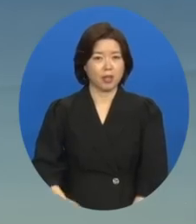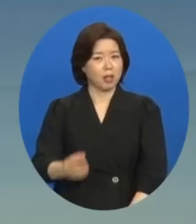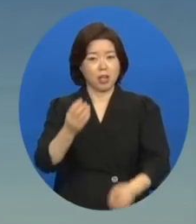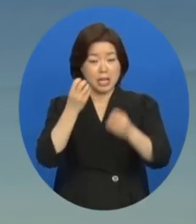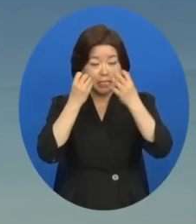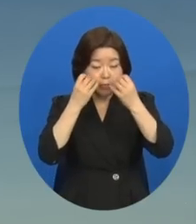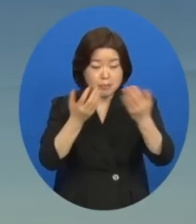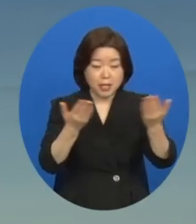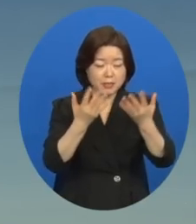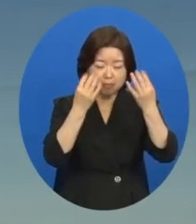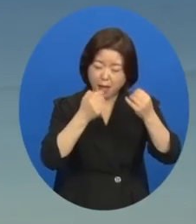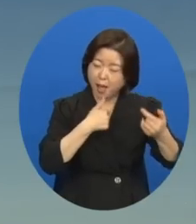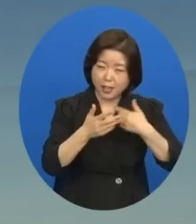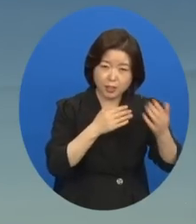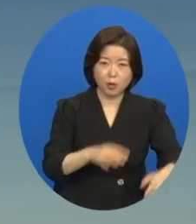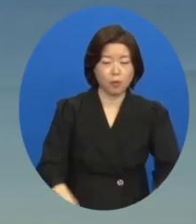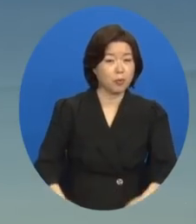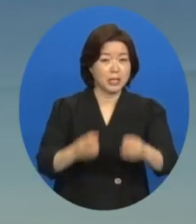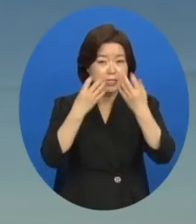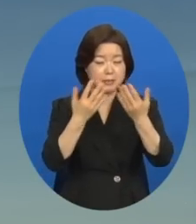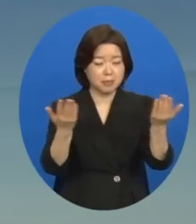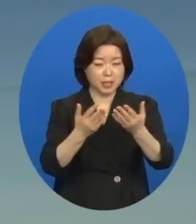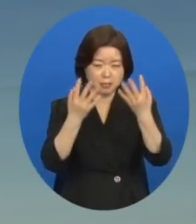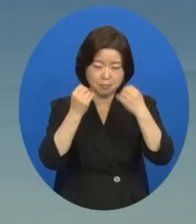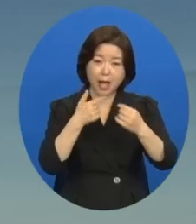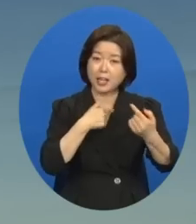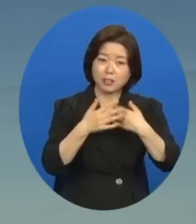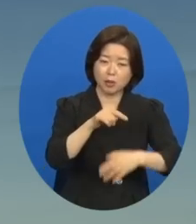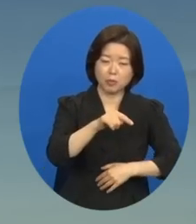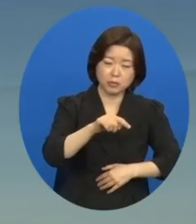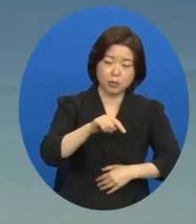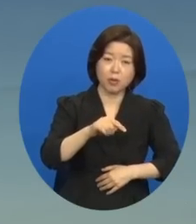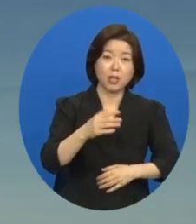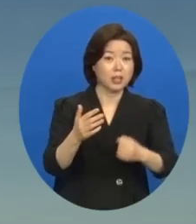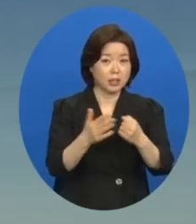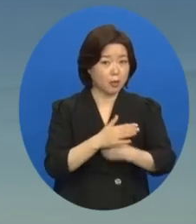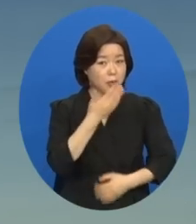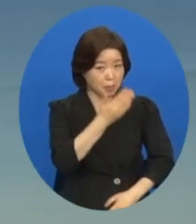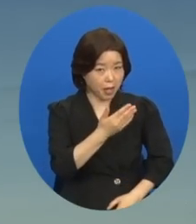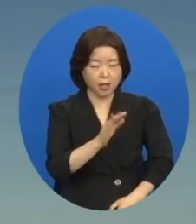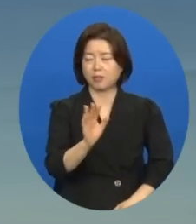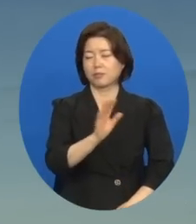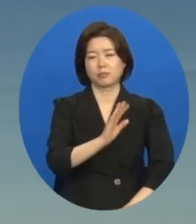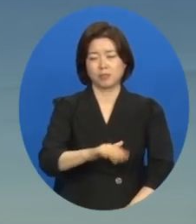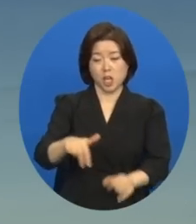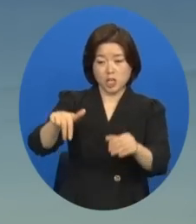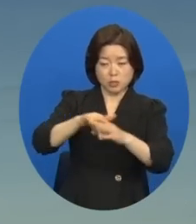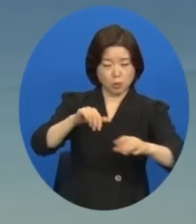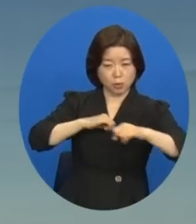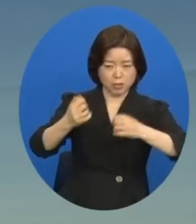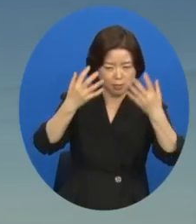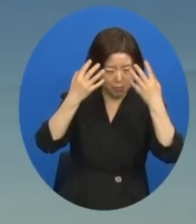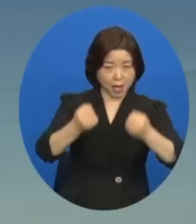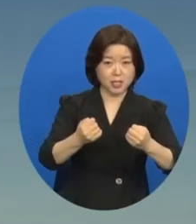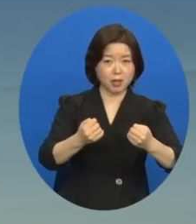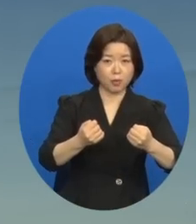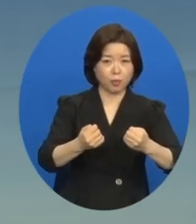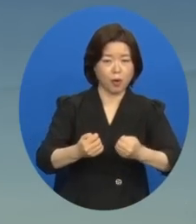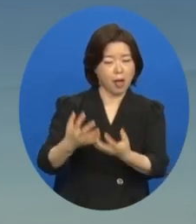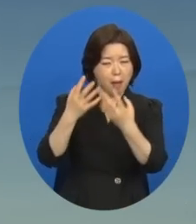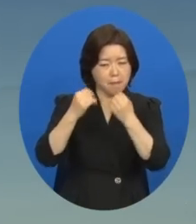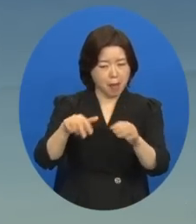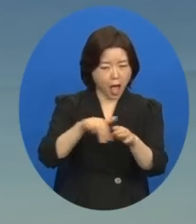많이 겪고 신비한 현상 많이 체험했다고 되는 게 아니에요. 종교적 행위를 많이 하고